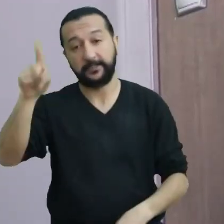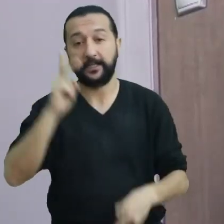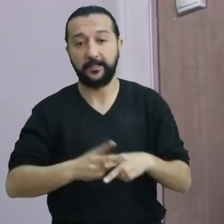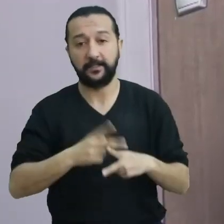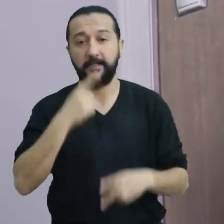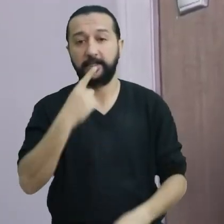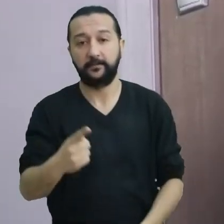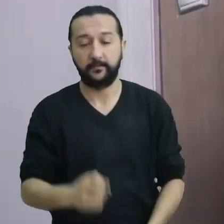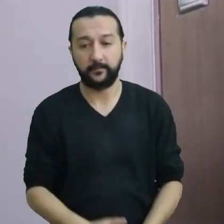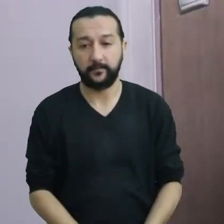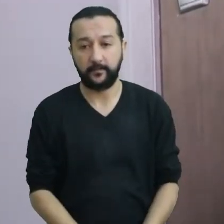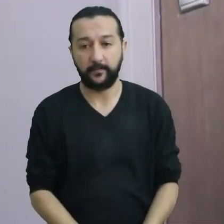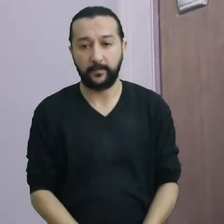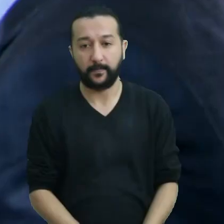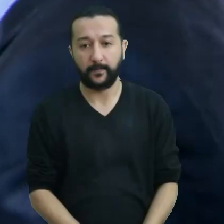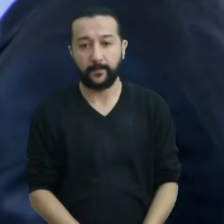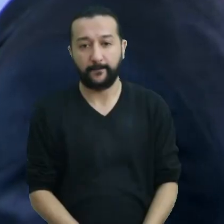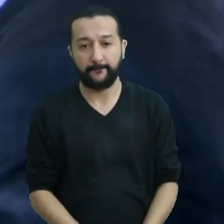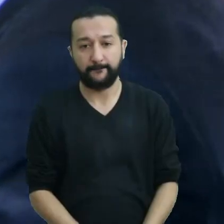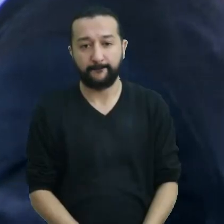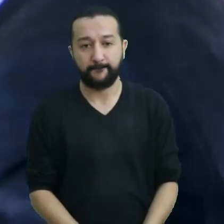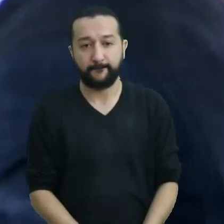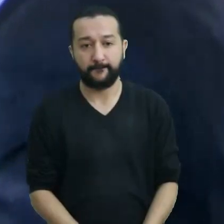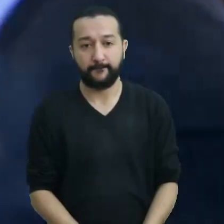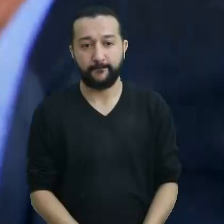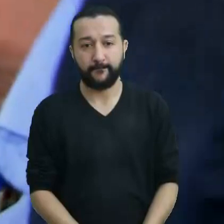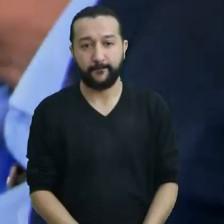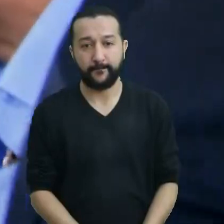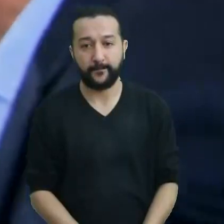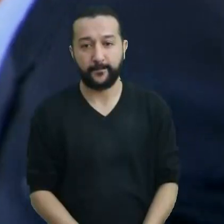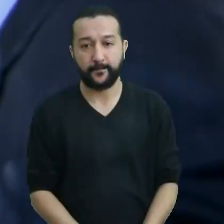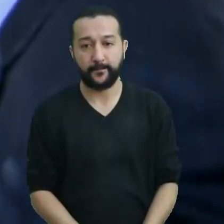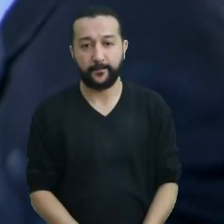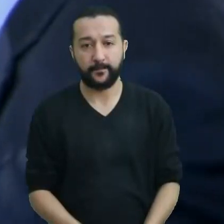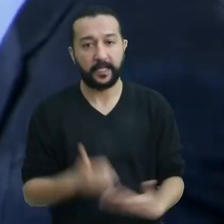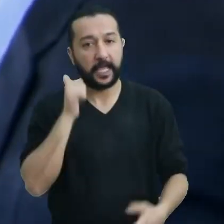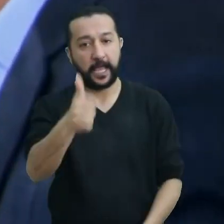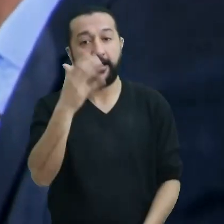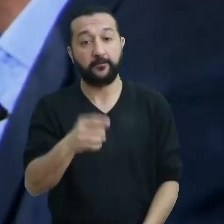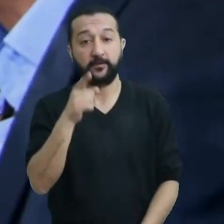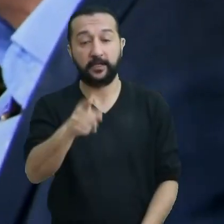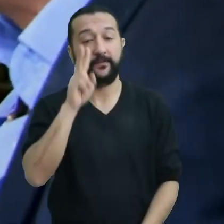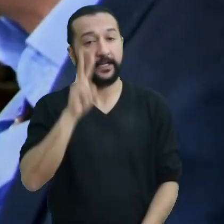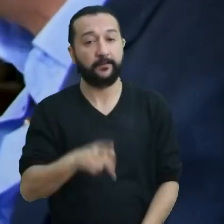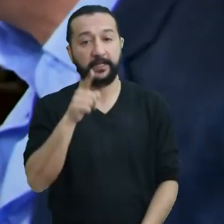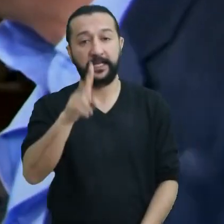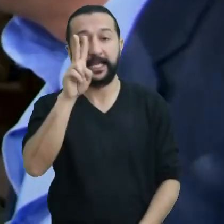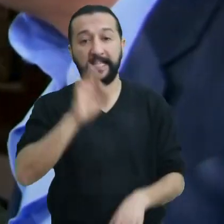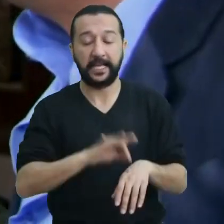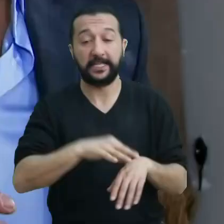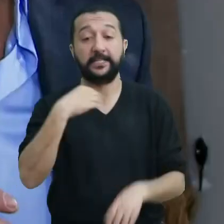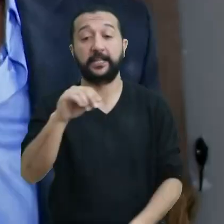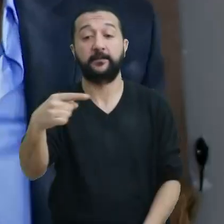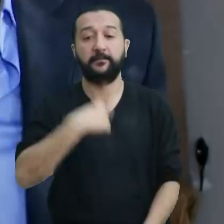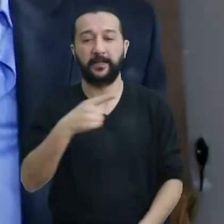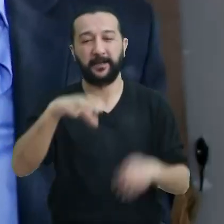edin. Kemal odasına girerken Nurhan arkasından el salladı. Helal olsun sana. İki dakikada sattın